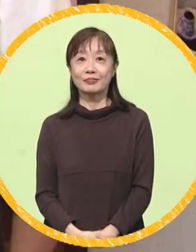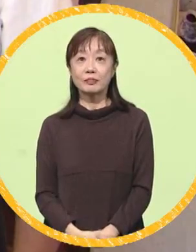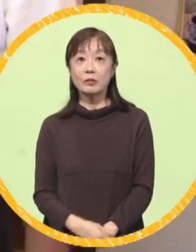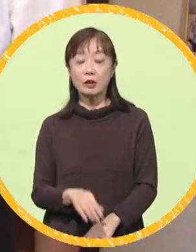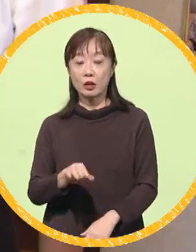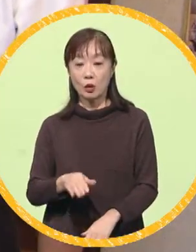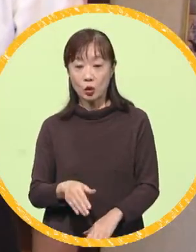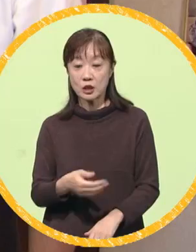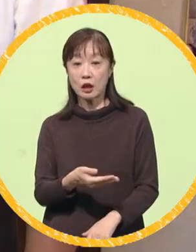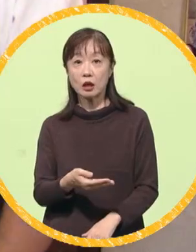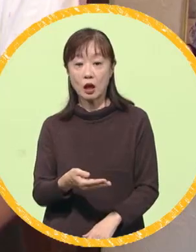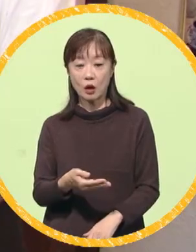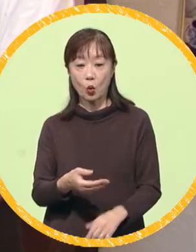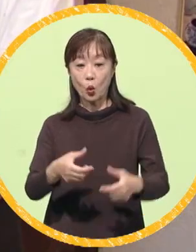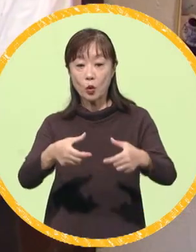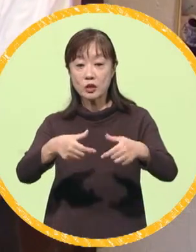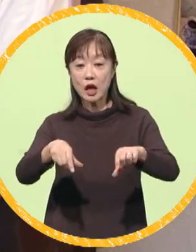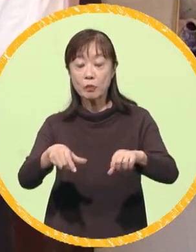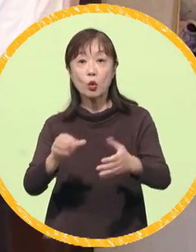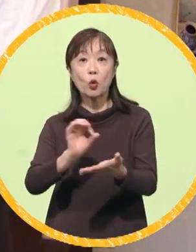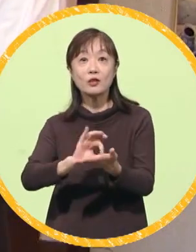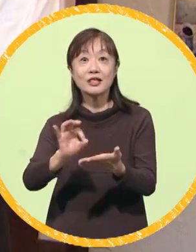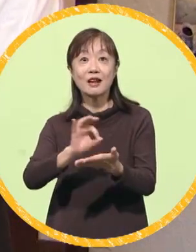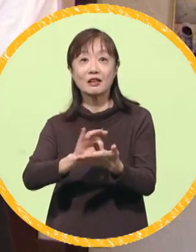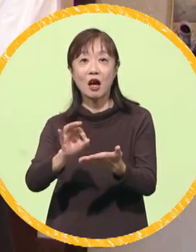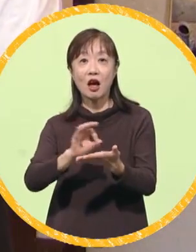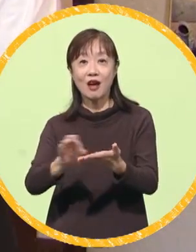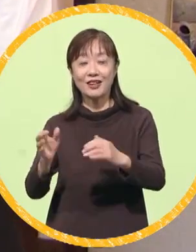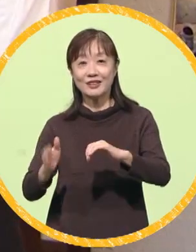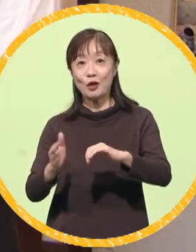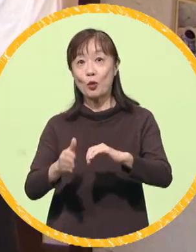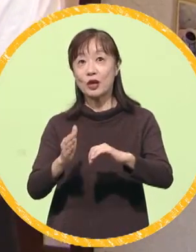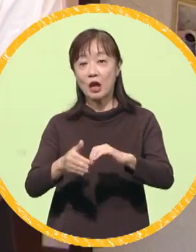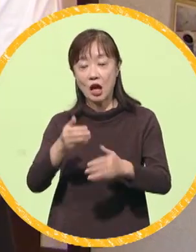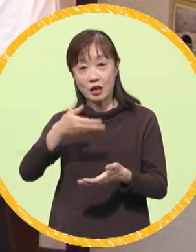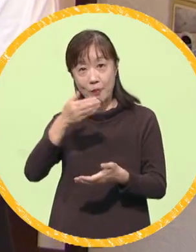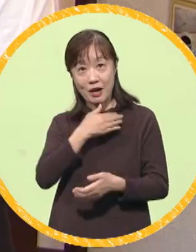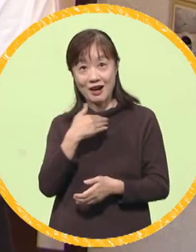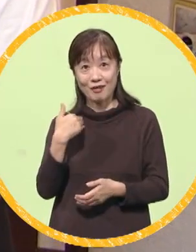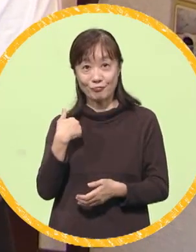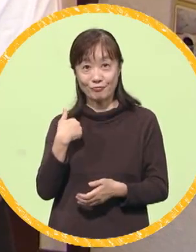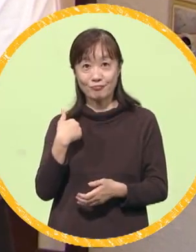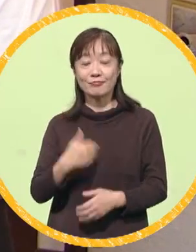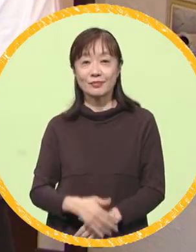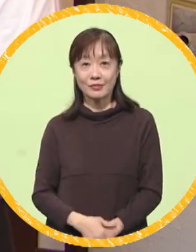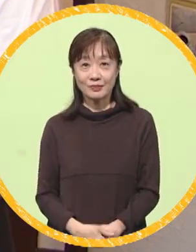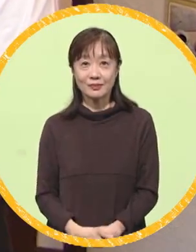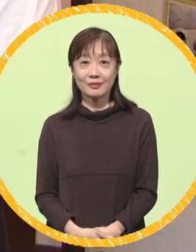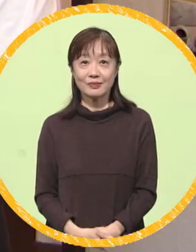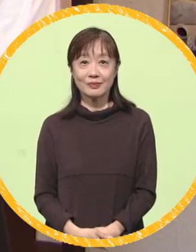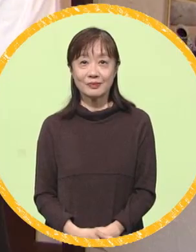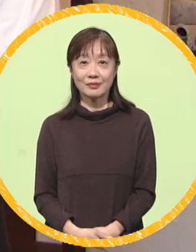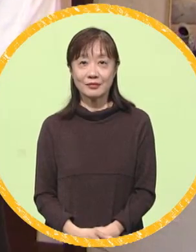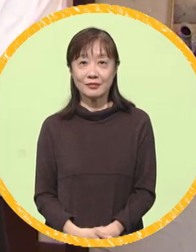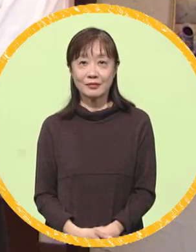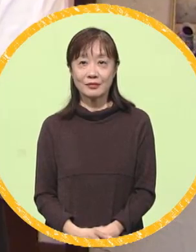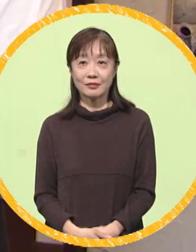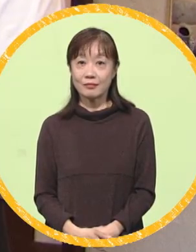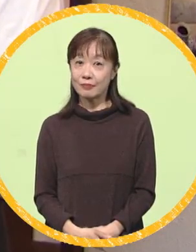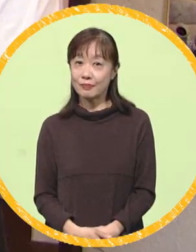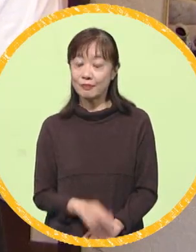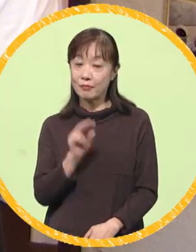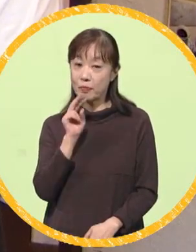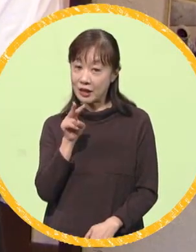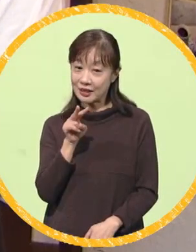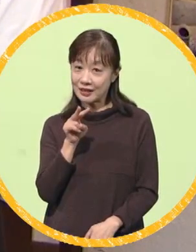お店でこの相模っ子さんを使ったお料理がいただけるということで、 はい、 はい、お伺いしたんですけど、 はい、見てみます